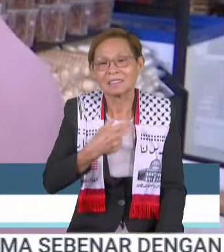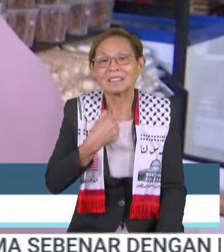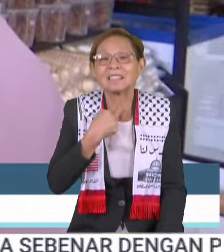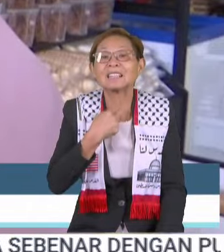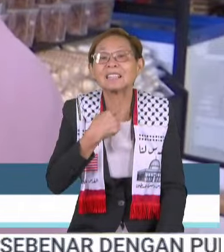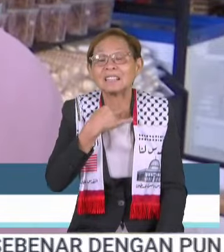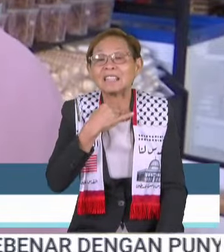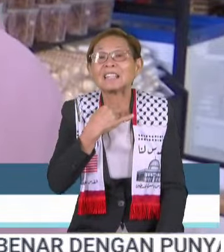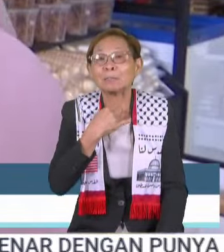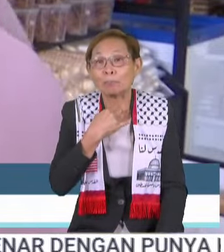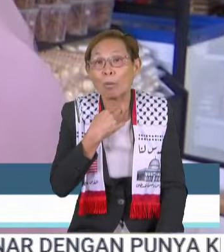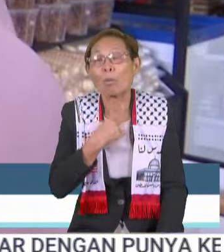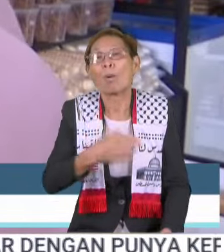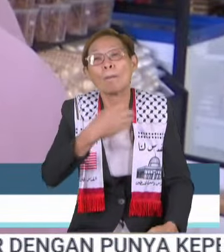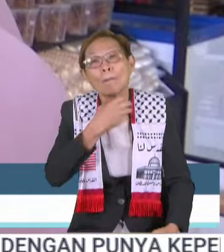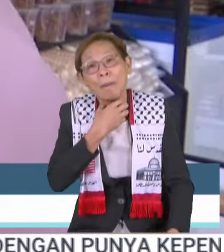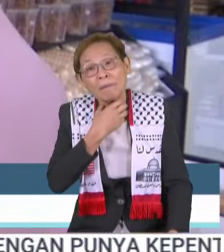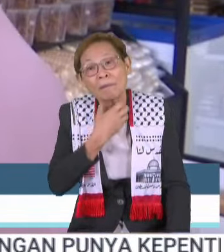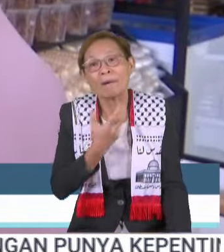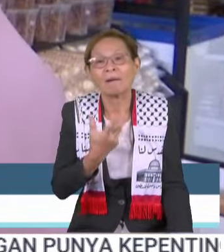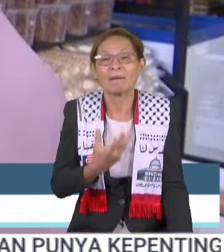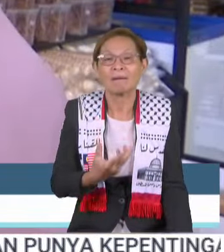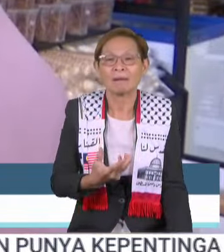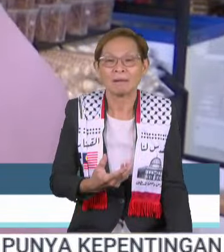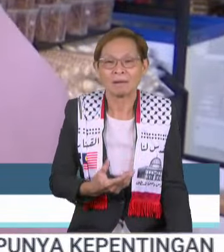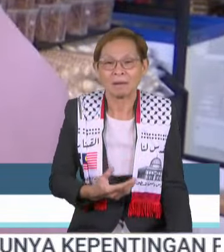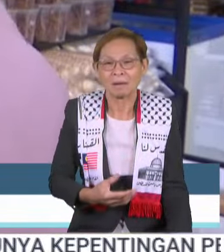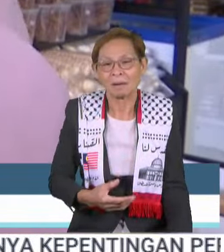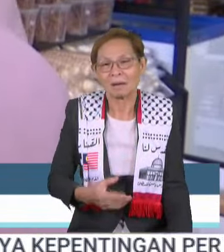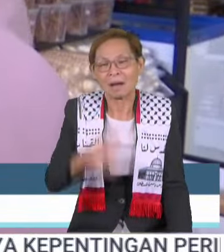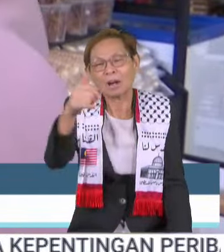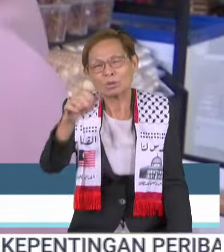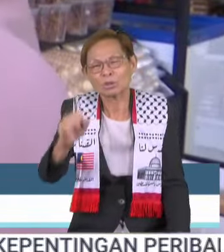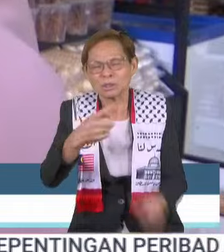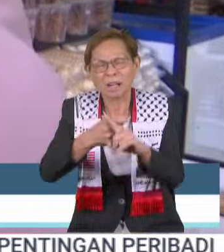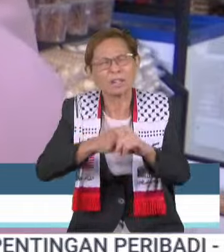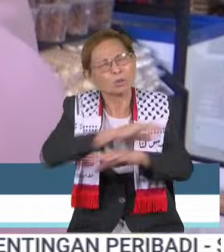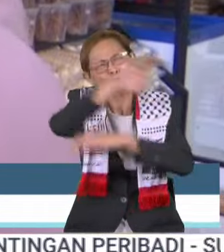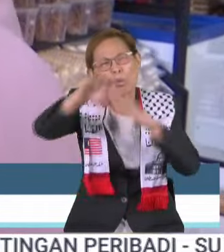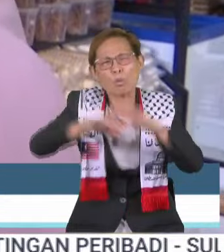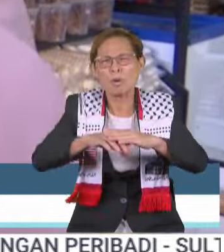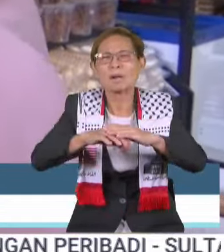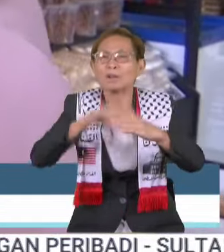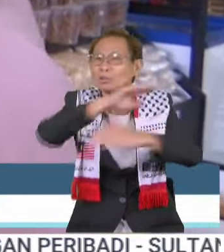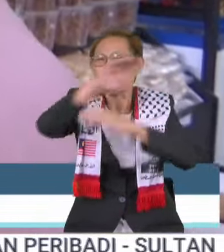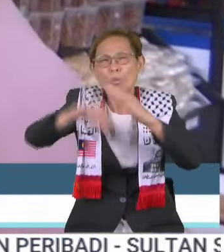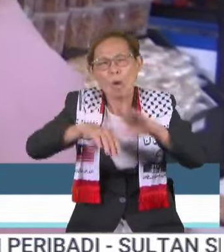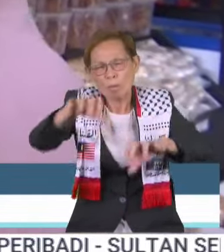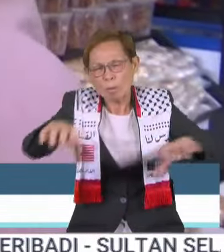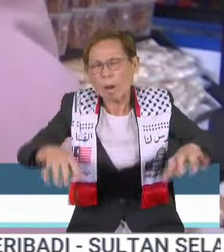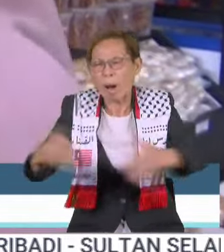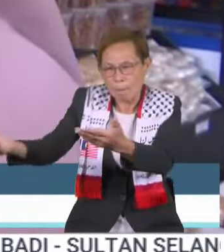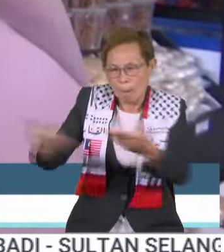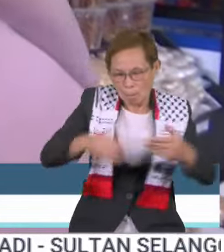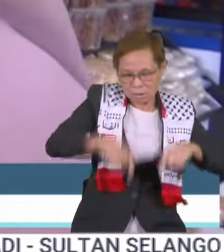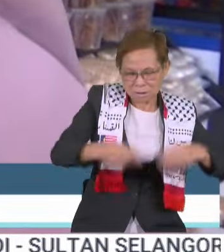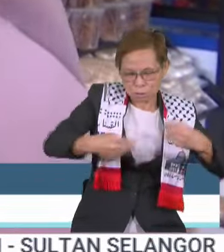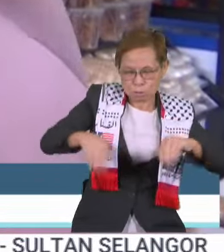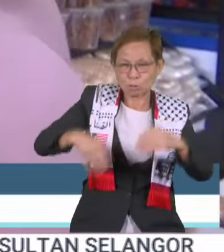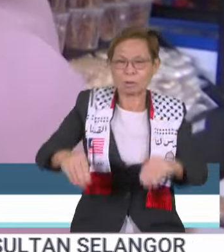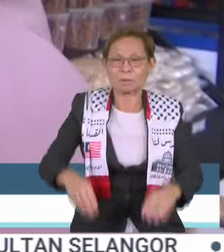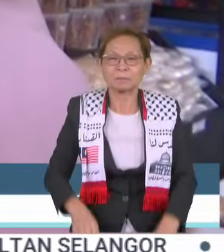macam Perlis, Halustan, banyak lah yang dari rata-rata lah yang main letak kat sini. Bantu